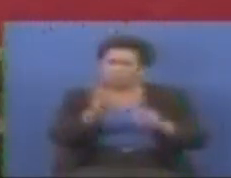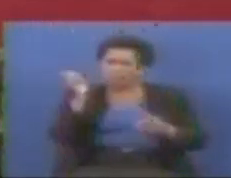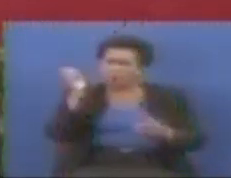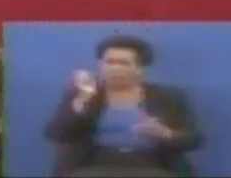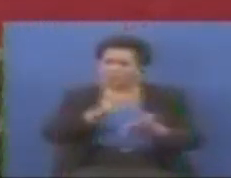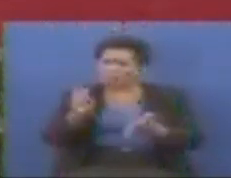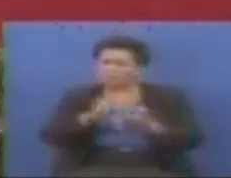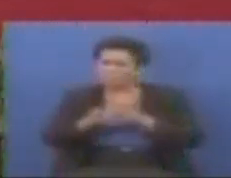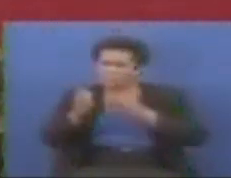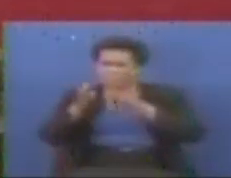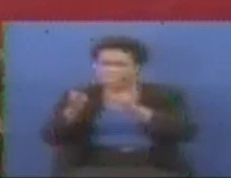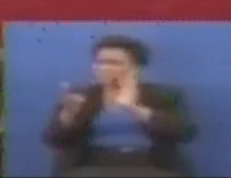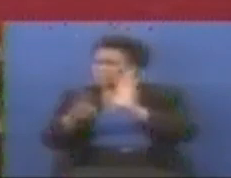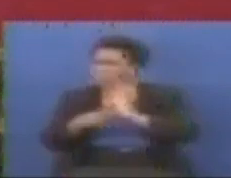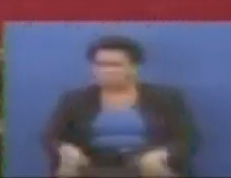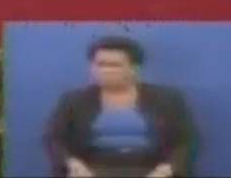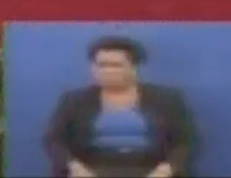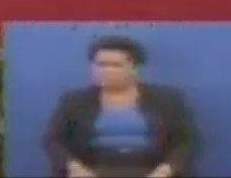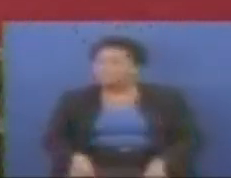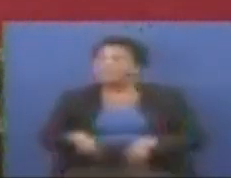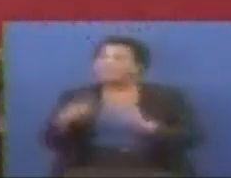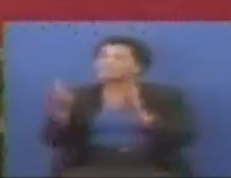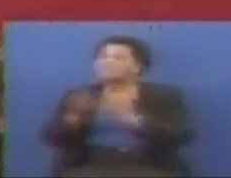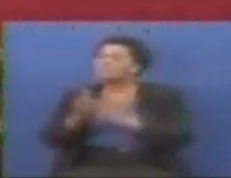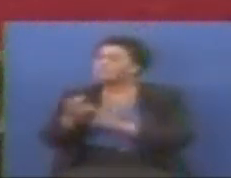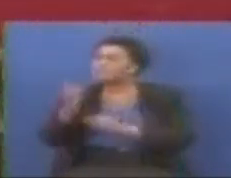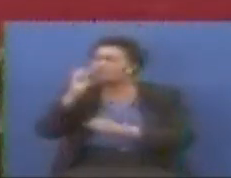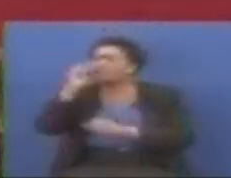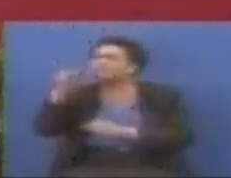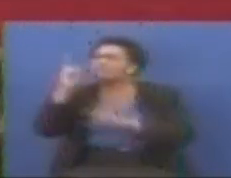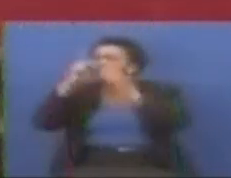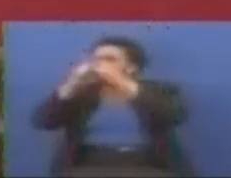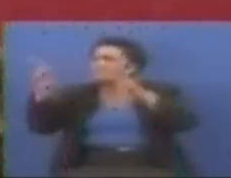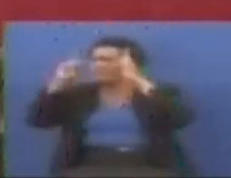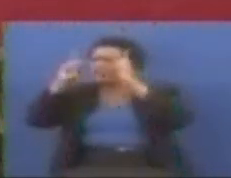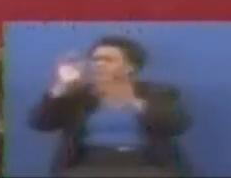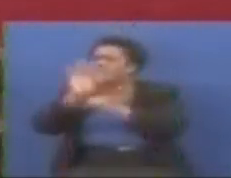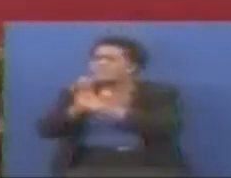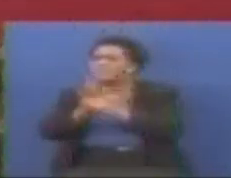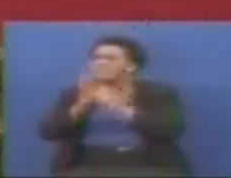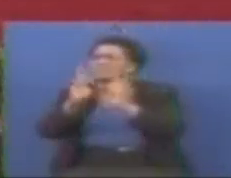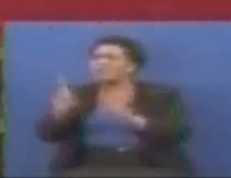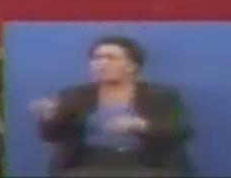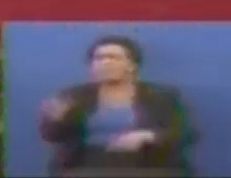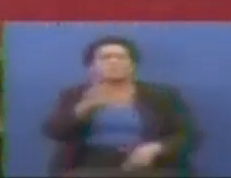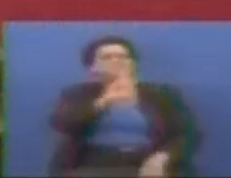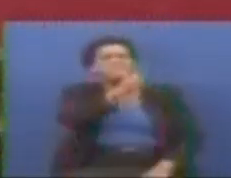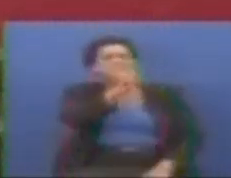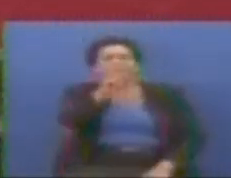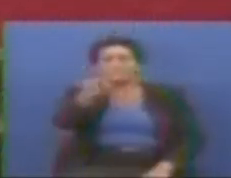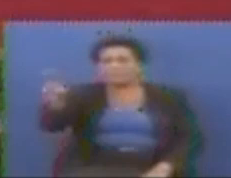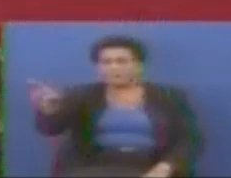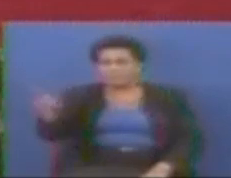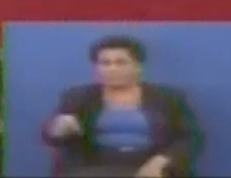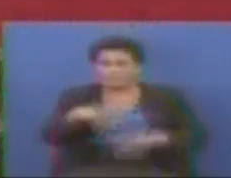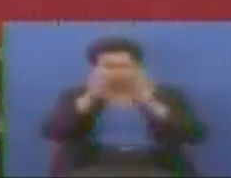Kwa hiyo nashukuru sana Bunge na Watanzania wote kwa kazi nzuri ya kupambana na dawa za kulevya nchini.